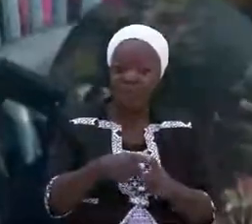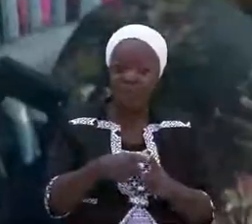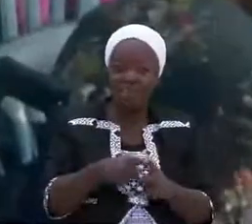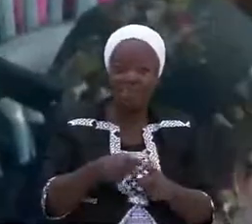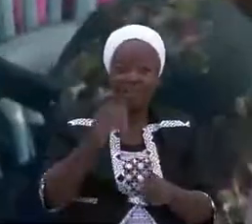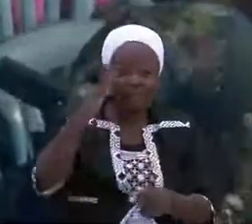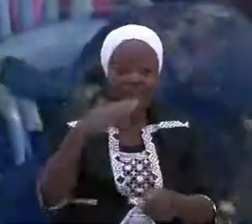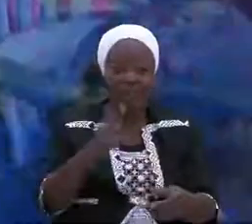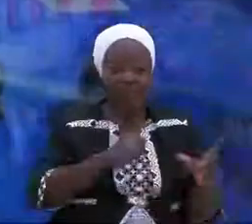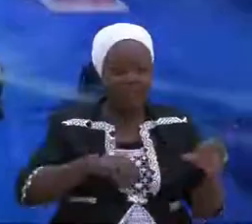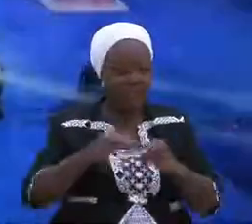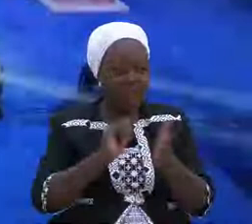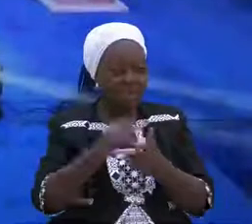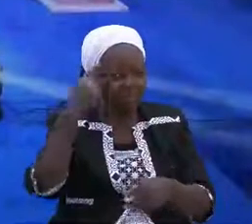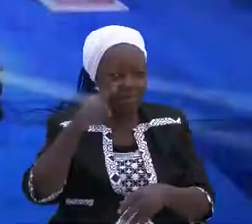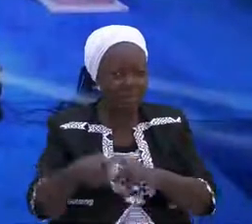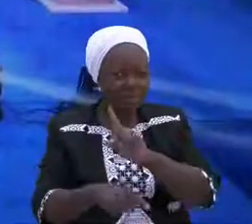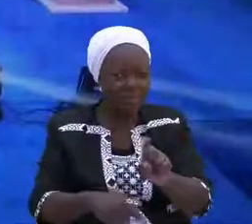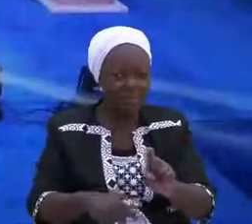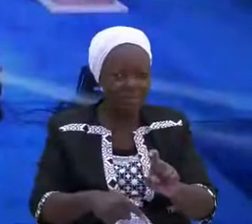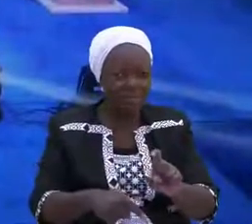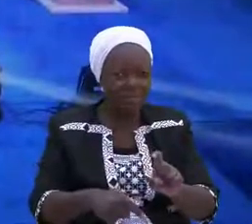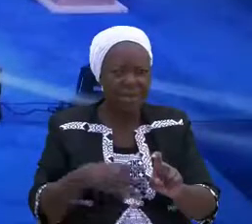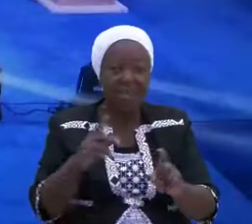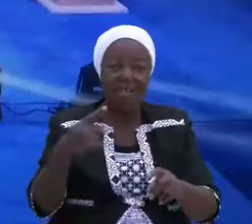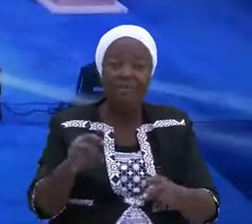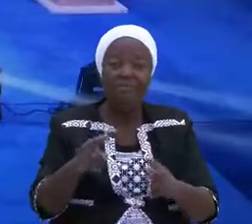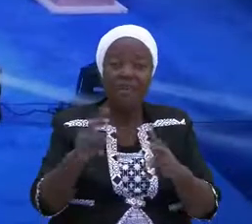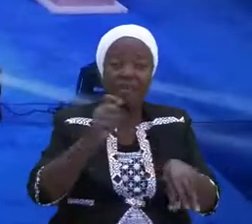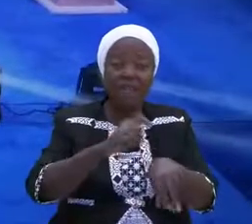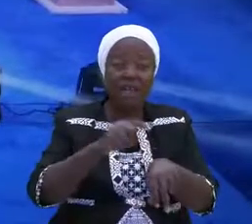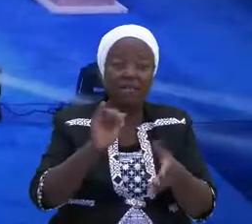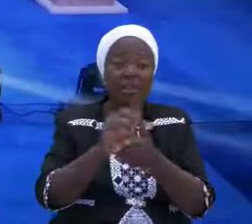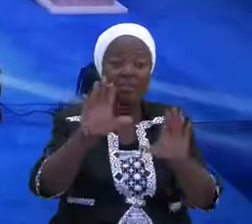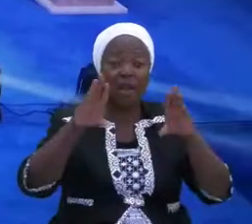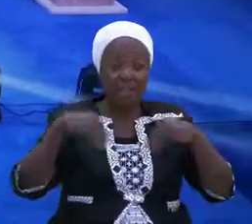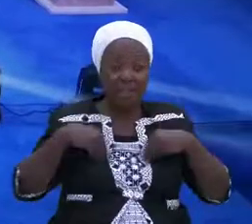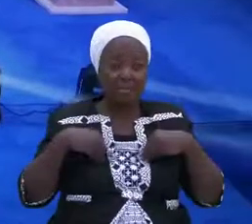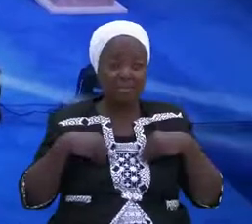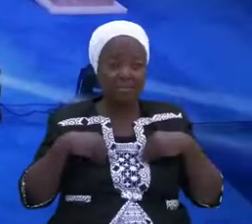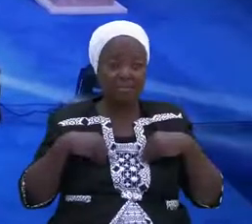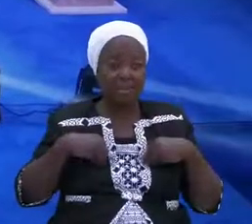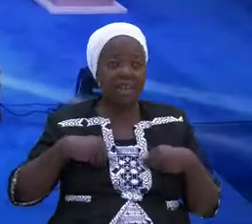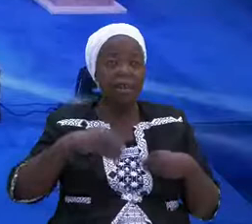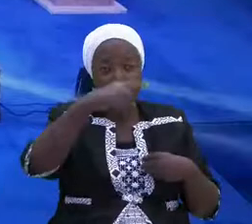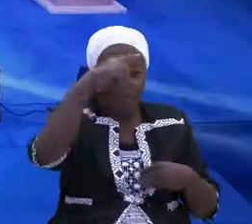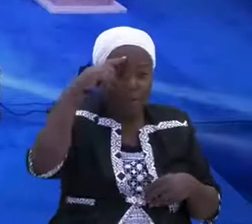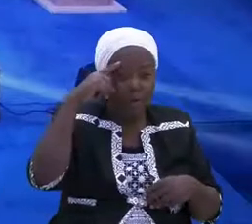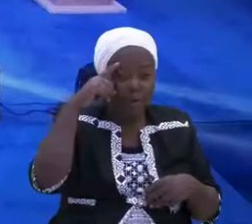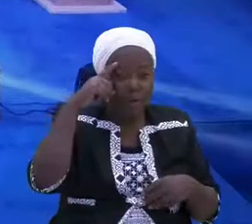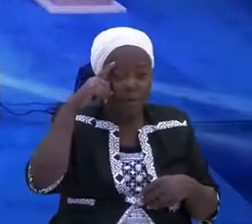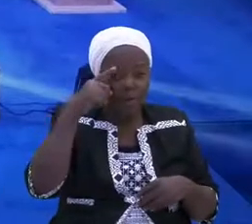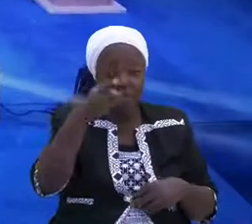Quand est-ce que Dieu va le faire pour toi? Dès que tu acceptes. Parce que Dieu ne